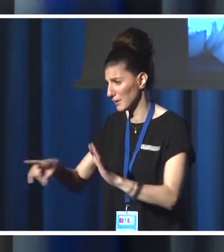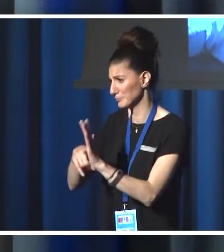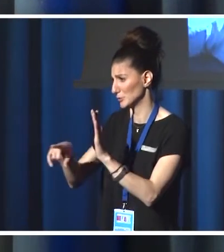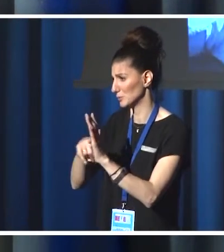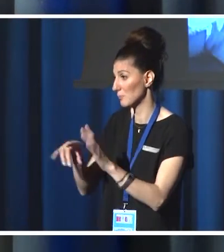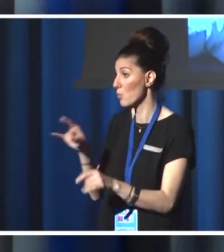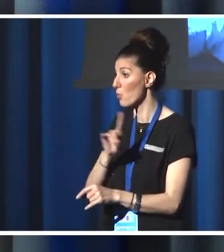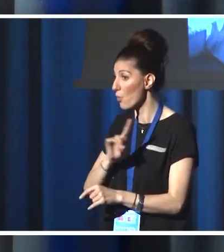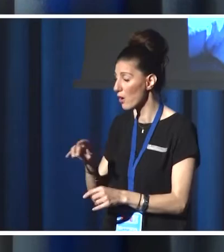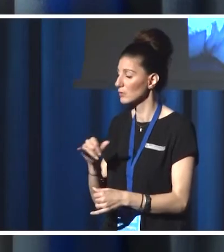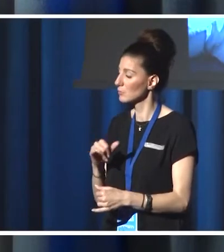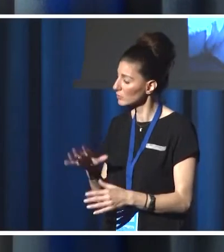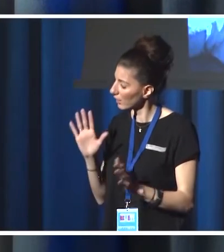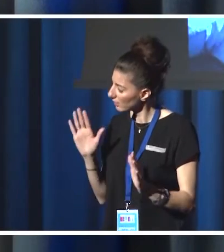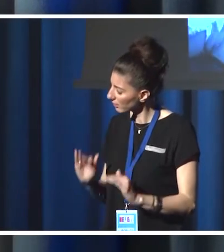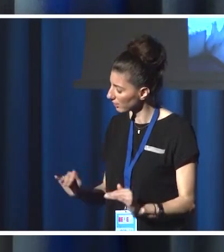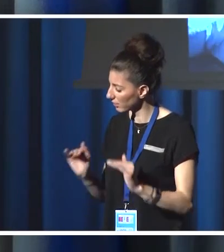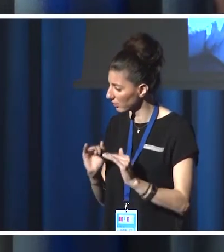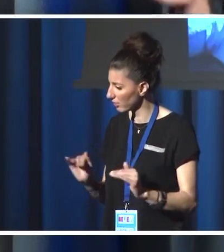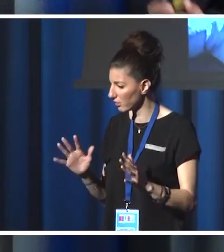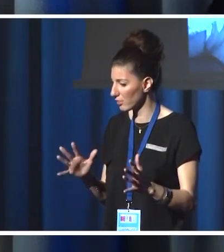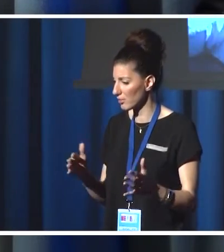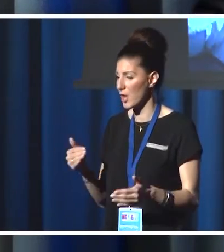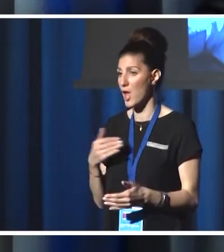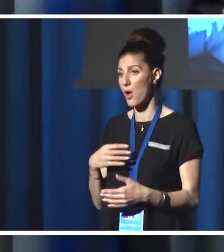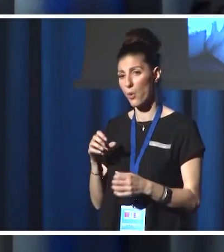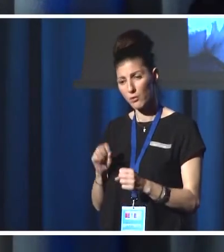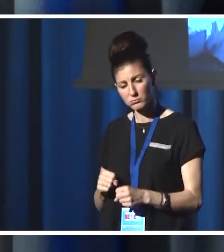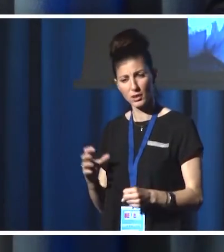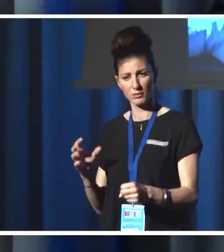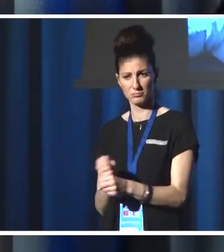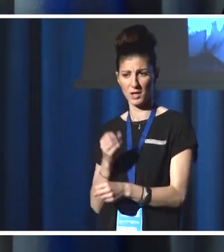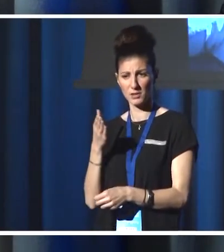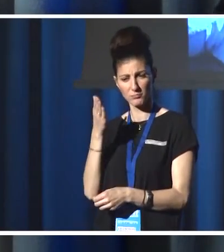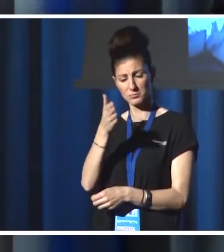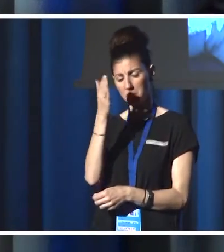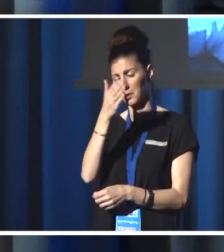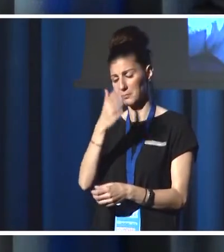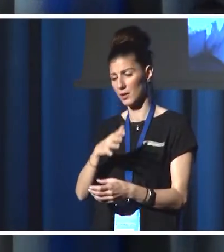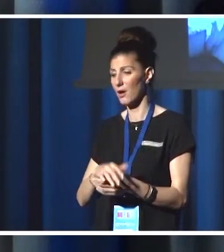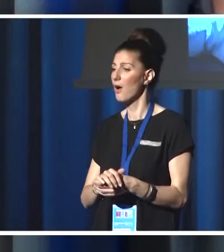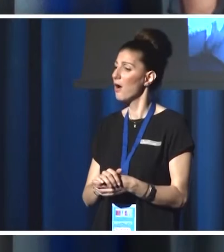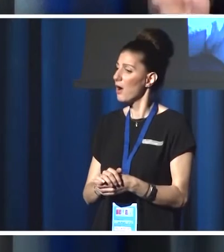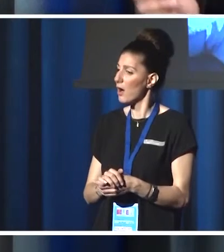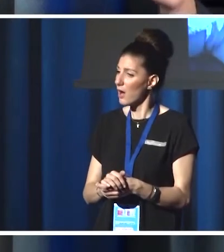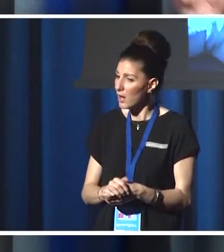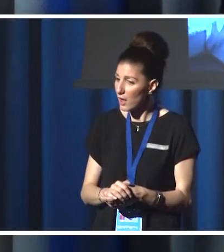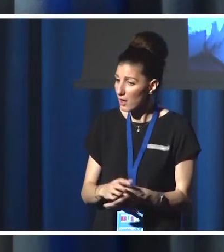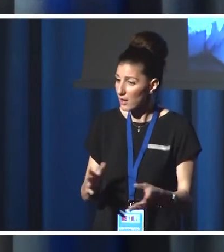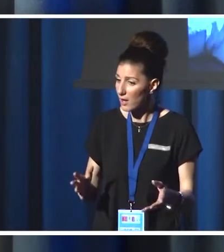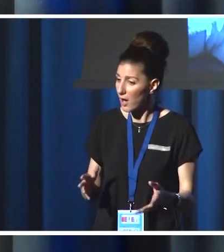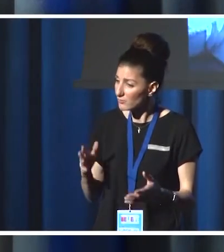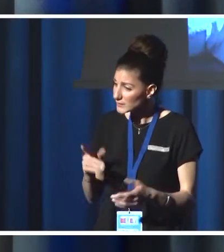ήθελα που μπορεί έστω στην τελική εγώ να το έκανα αλλά θα ταν πολύ δύσκολο να το κάνω όταν θα είχα ένα αρνητικό